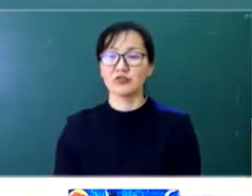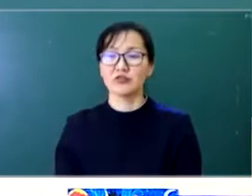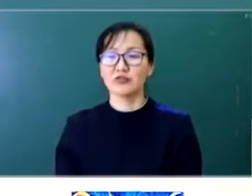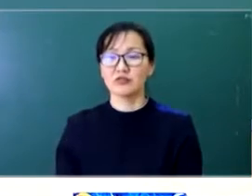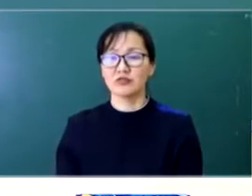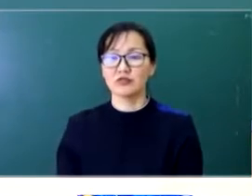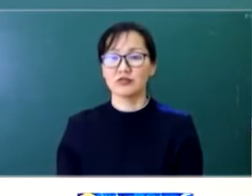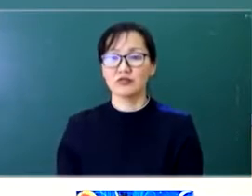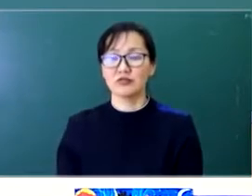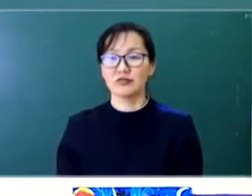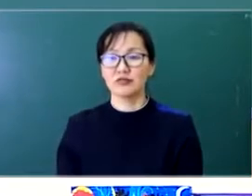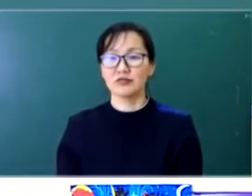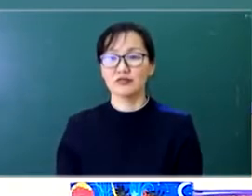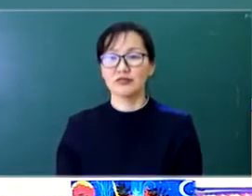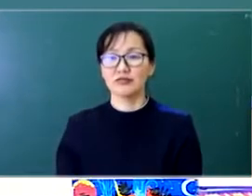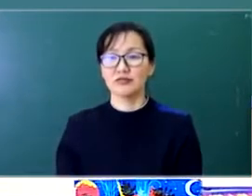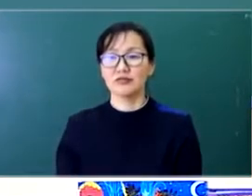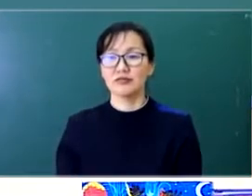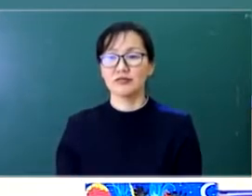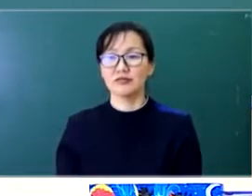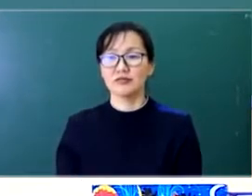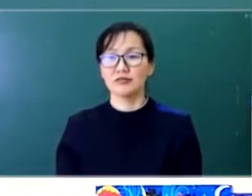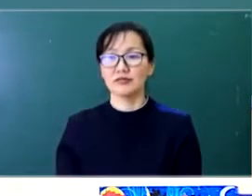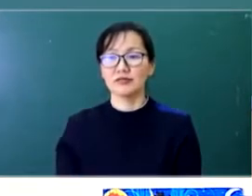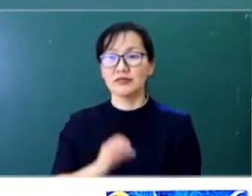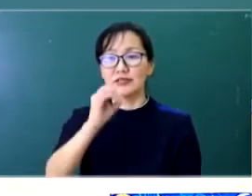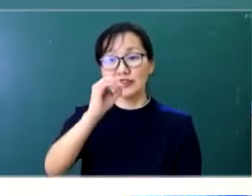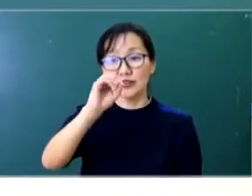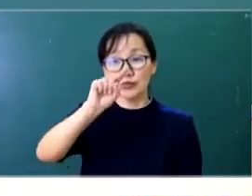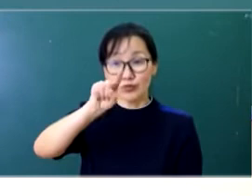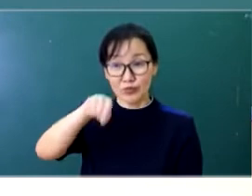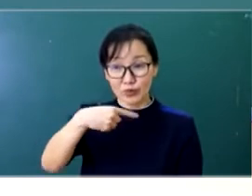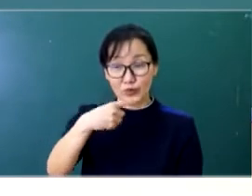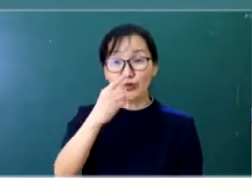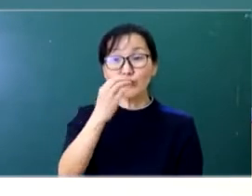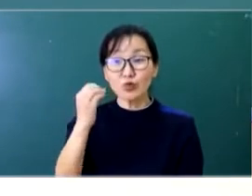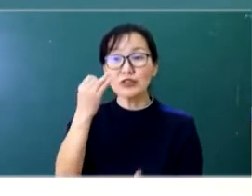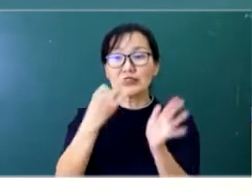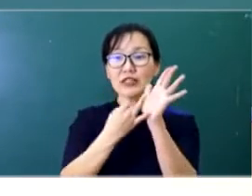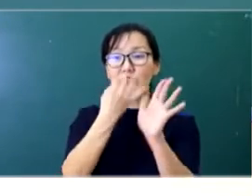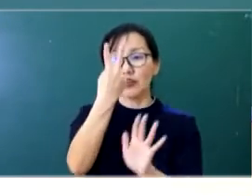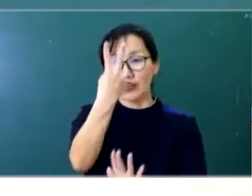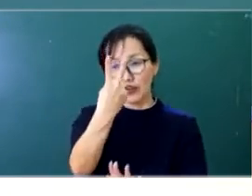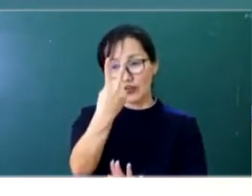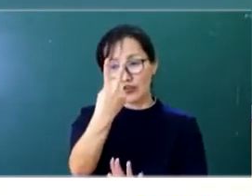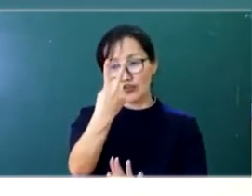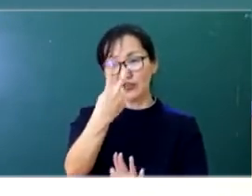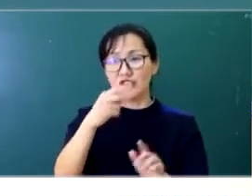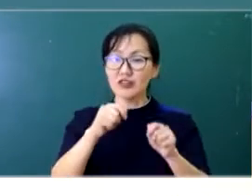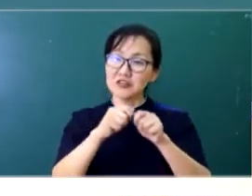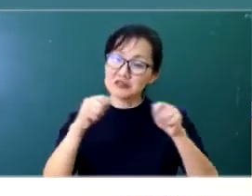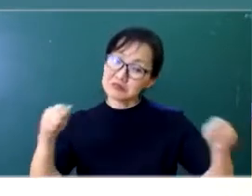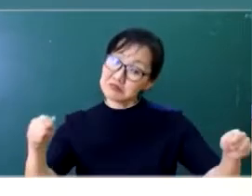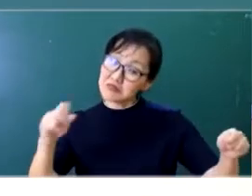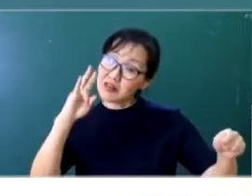бүхэл 172 гэж хасч болно. За багнам бичлэгээр хасдаг шигэ хасч болно. Тэгвэл тэг